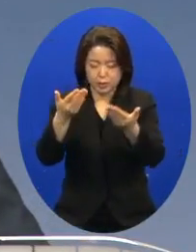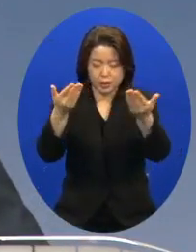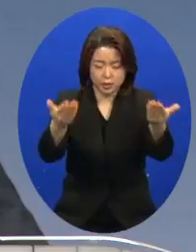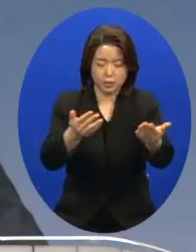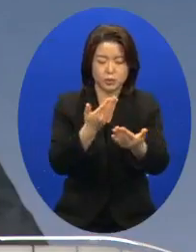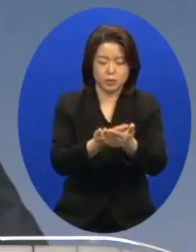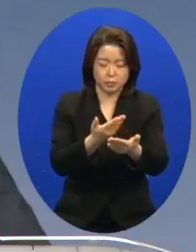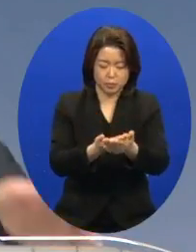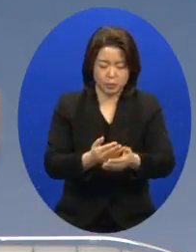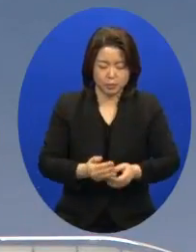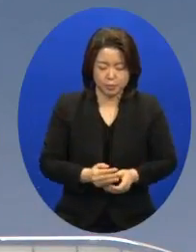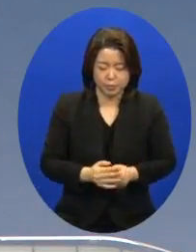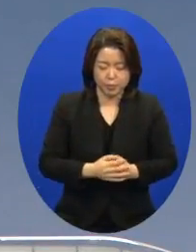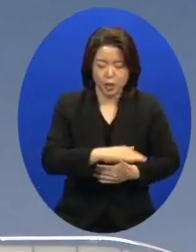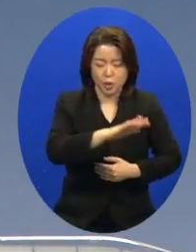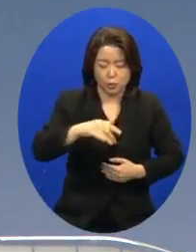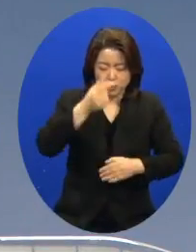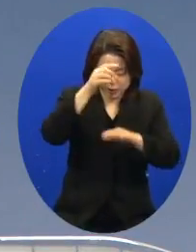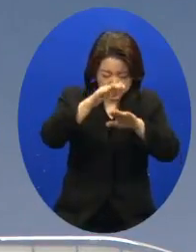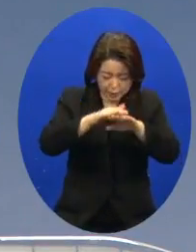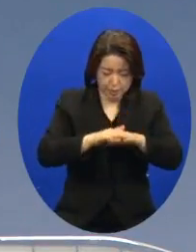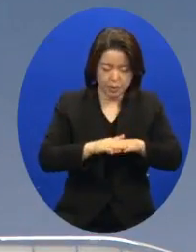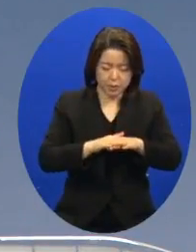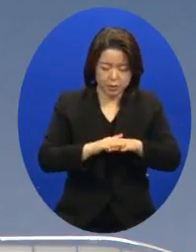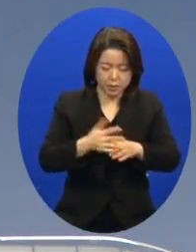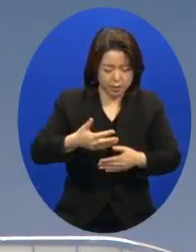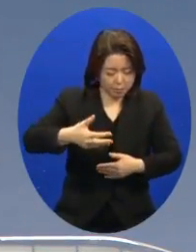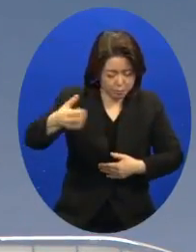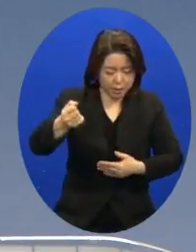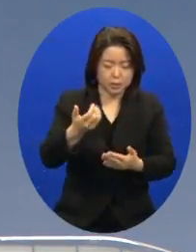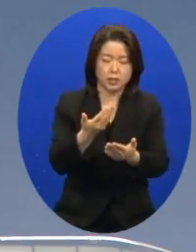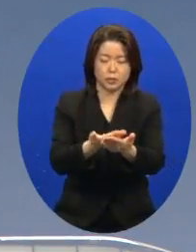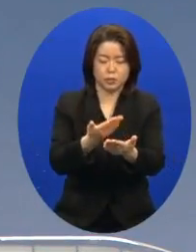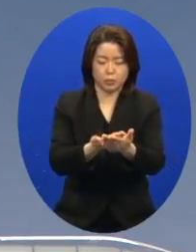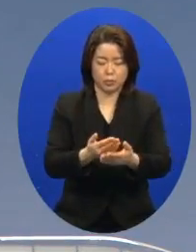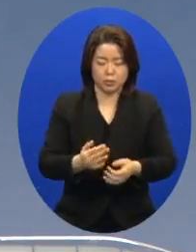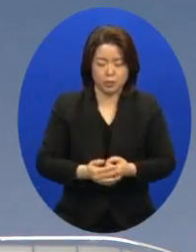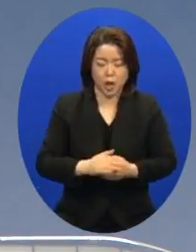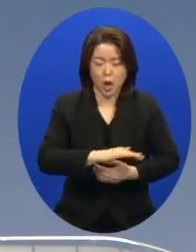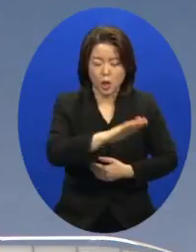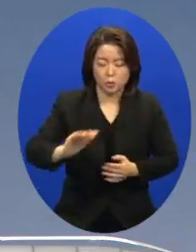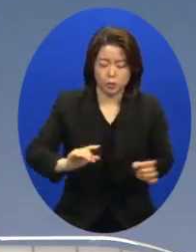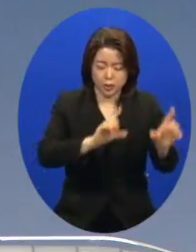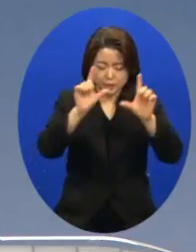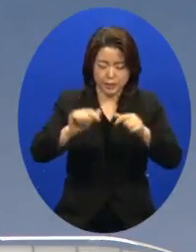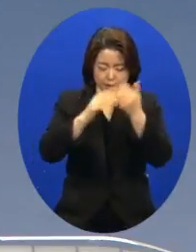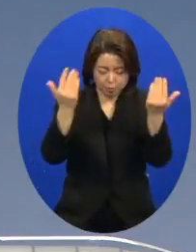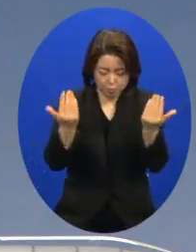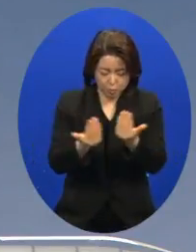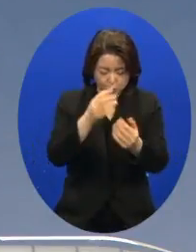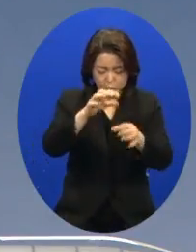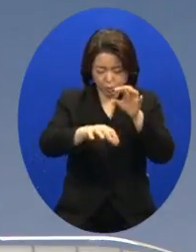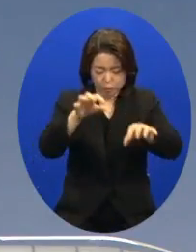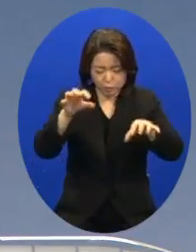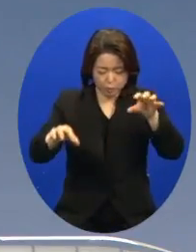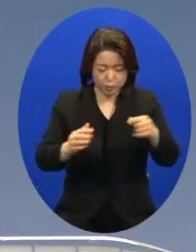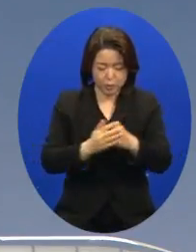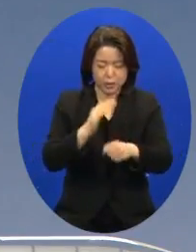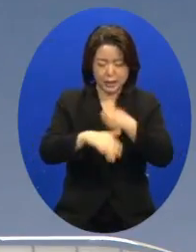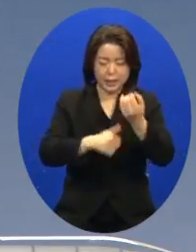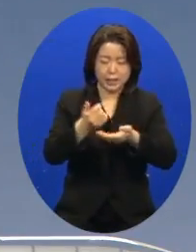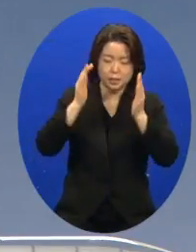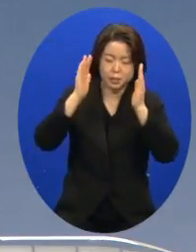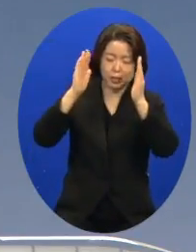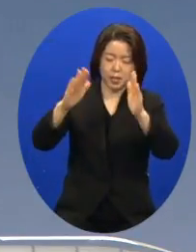원합니다 우리의 예배를 받아 주소서 우리가 사는 모든 곳이 하나님을 향한